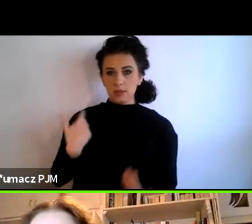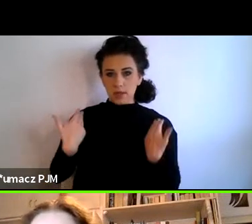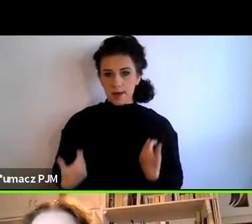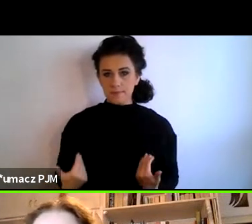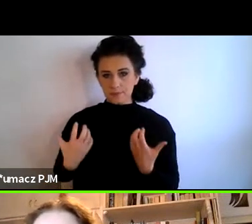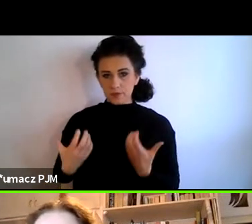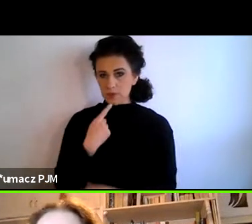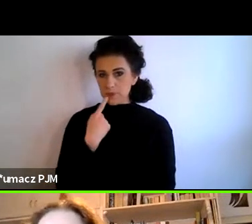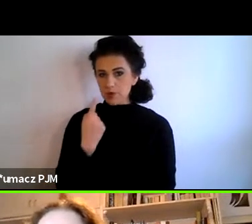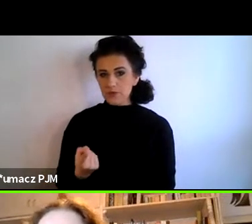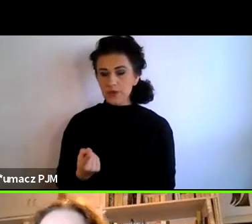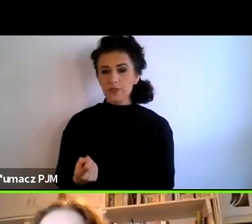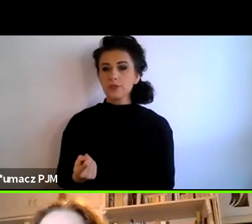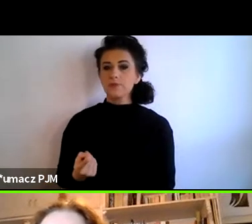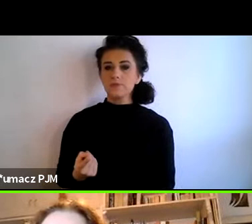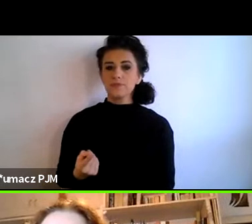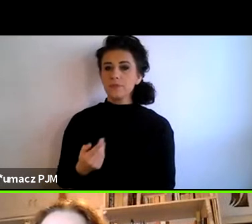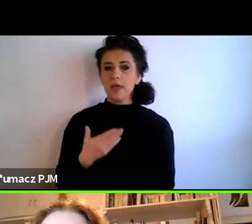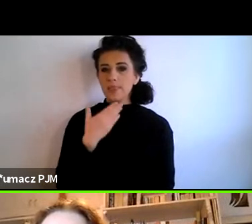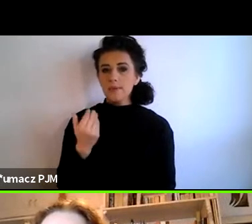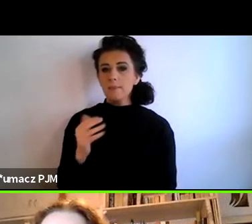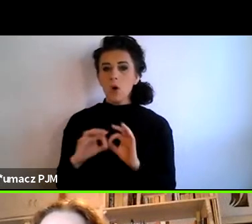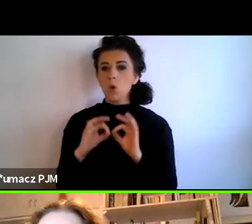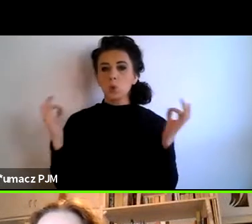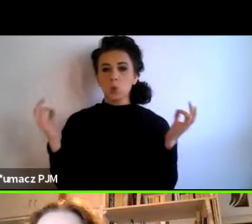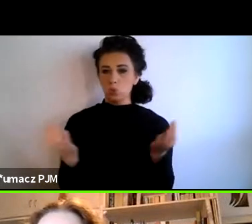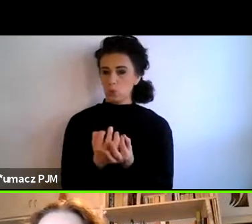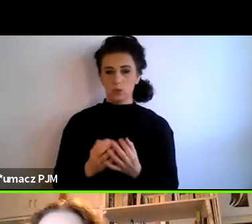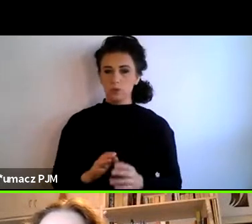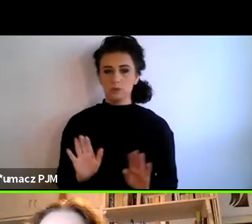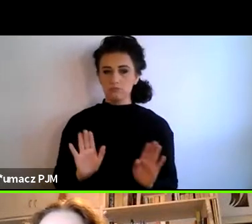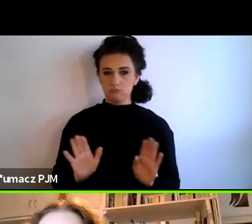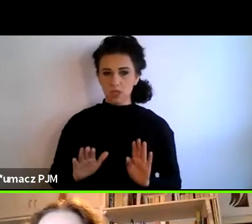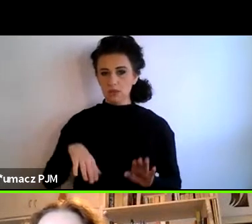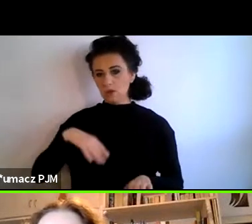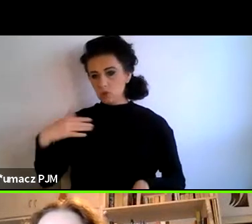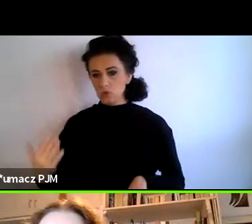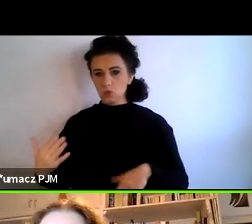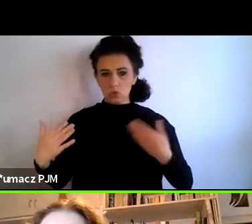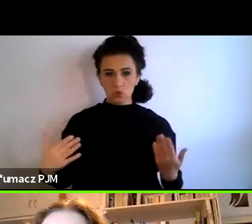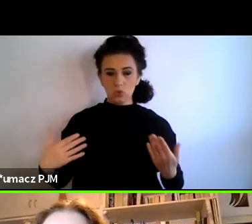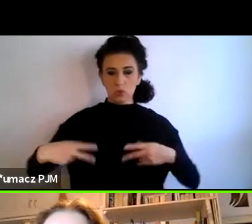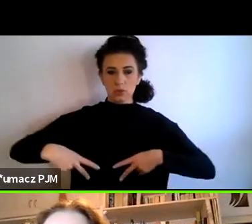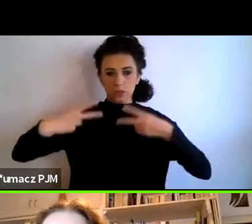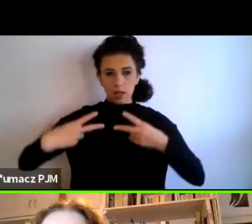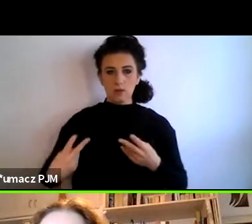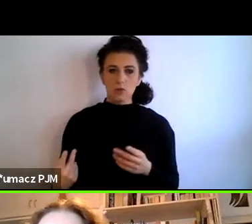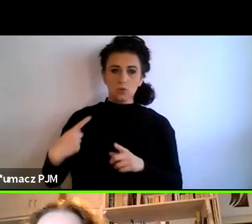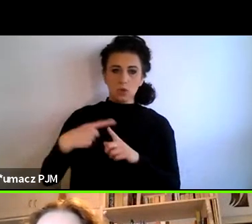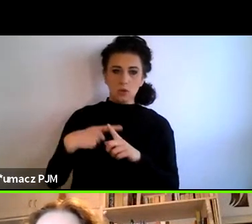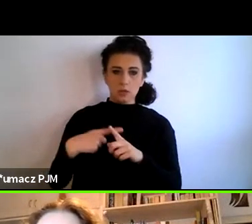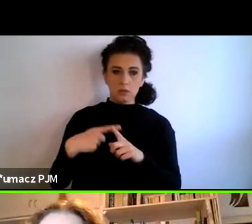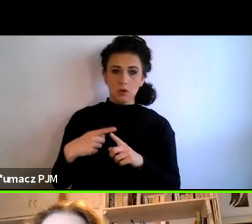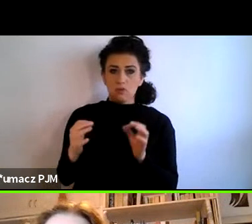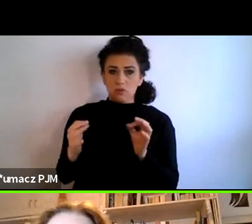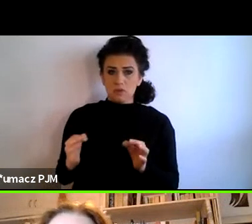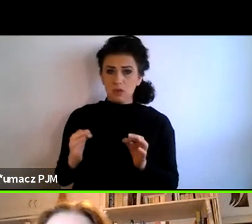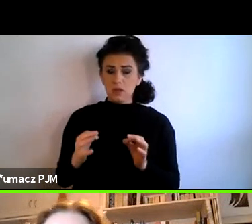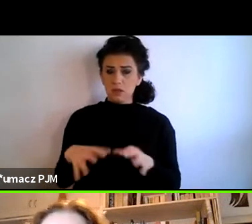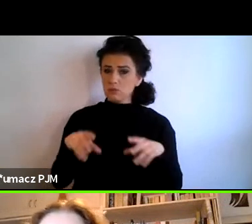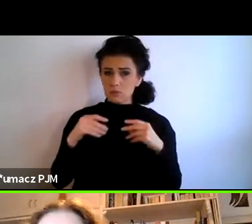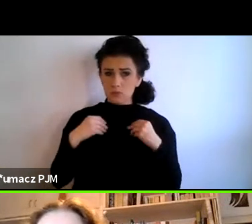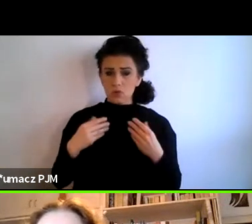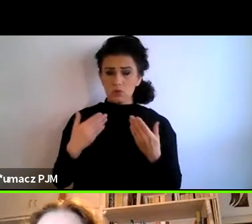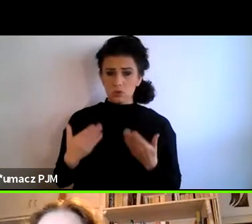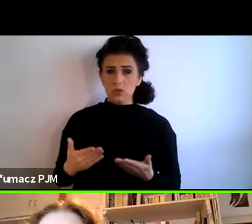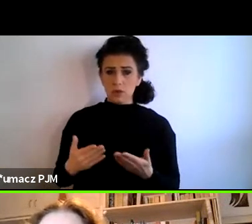nie jest to znowu coś, co chyba możemy uogólnić, tylko jest to, ta zdalność jest dodatkową formą, którą możemy rozważyć w tej chwili, no w zasadzie w